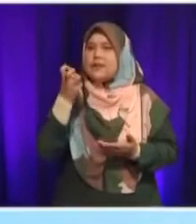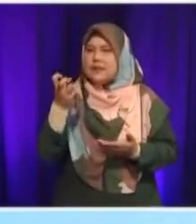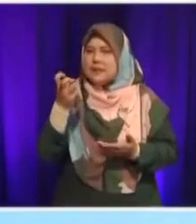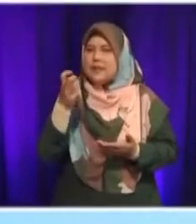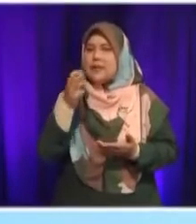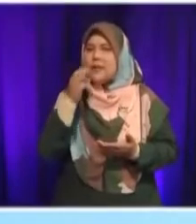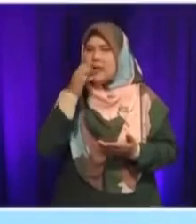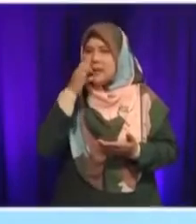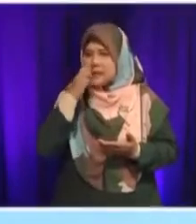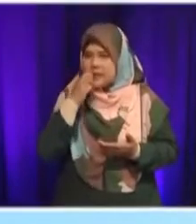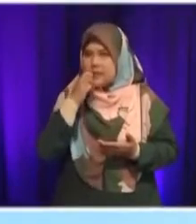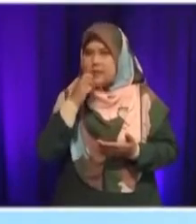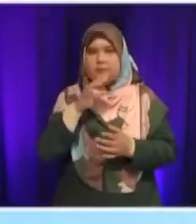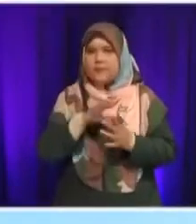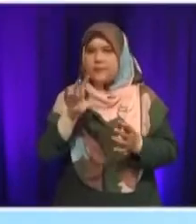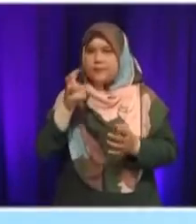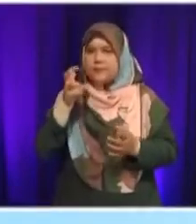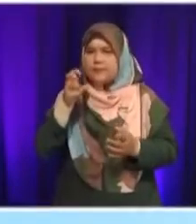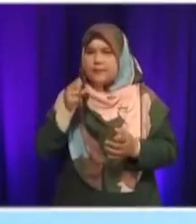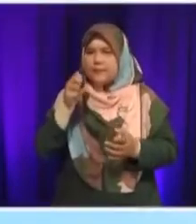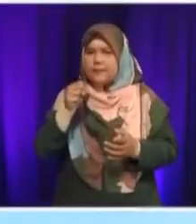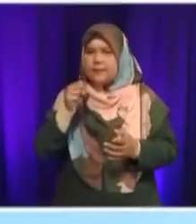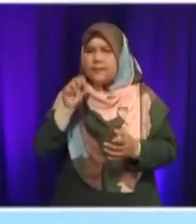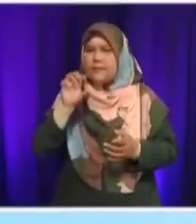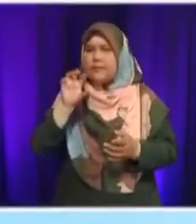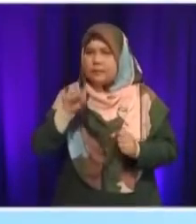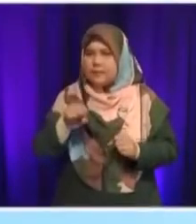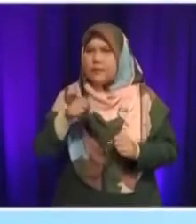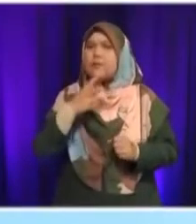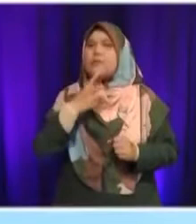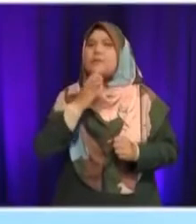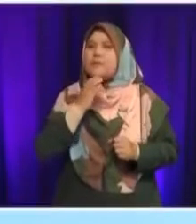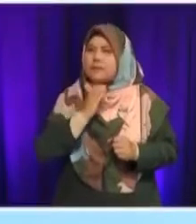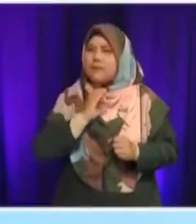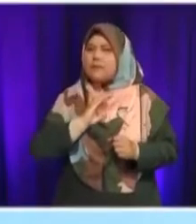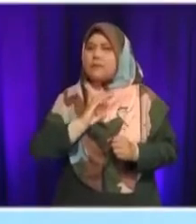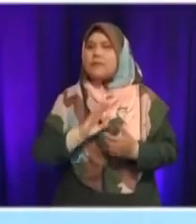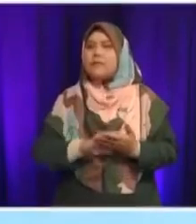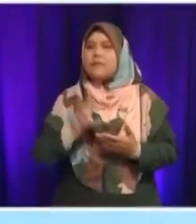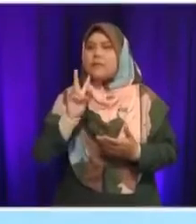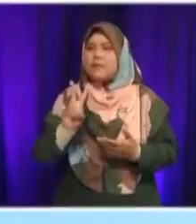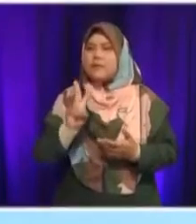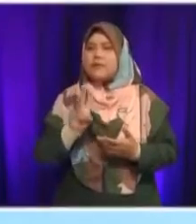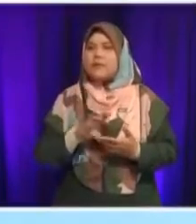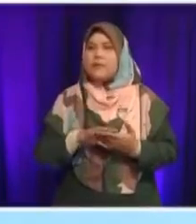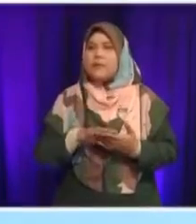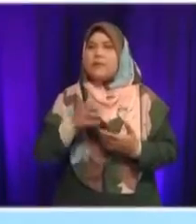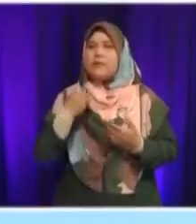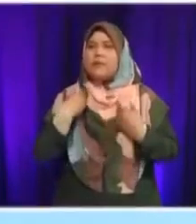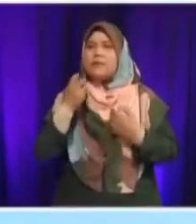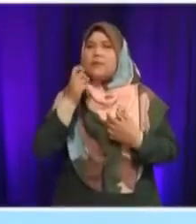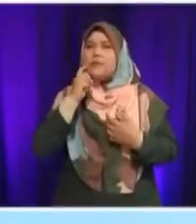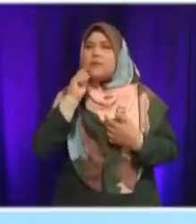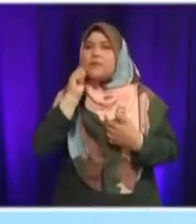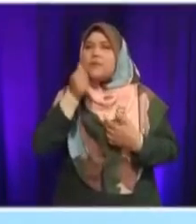Oke tetapi tidak kenyal masuknya milik kita yang kedua ada kacang badan yang